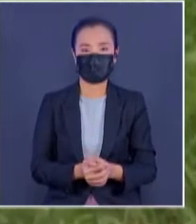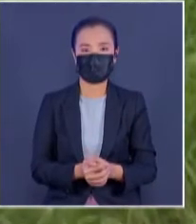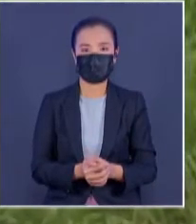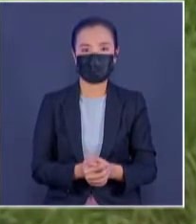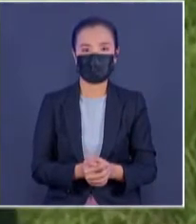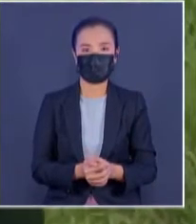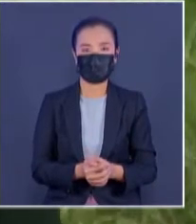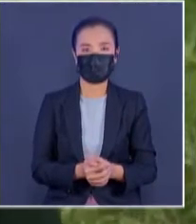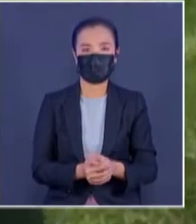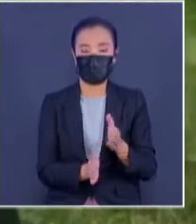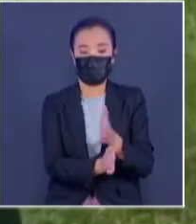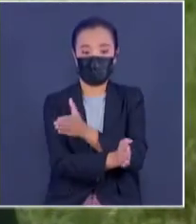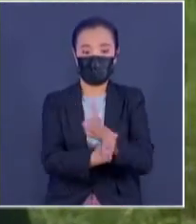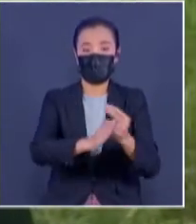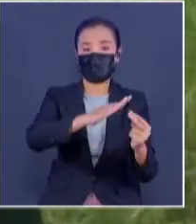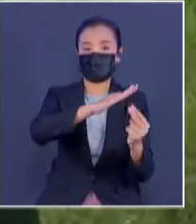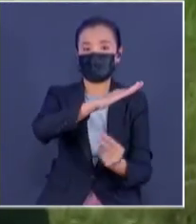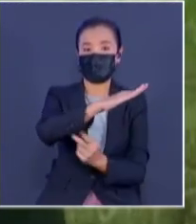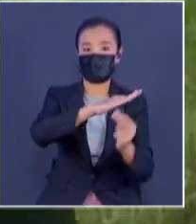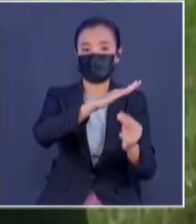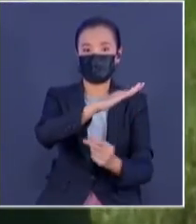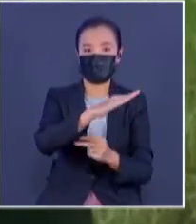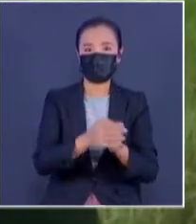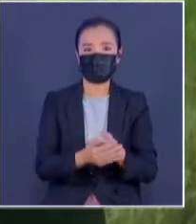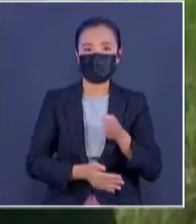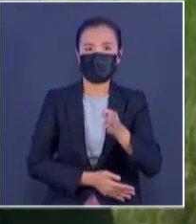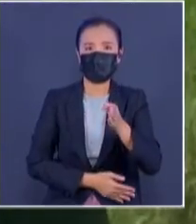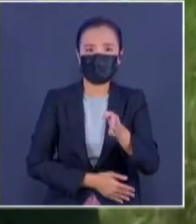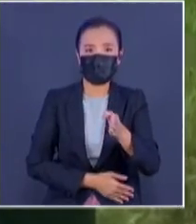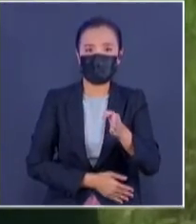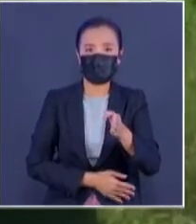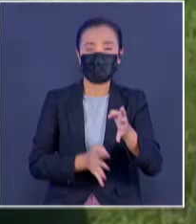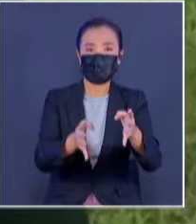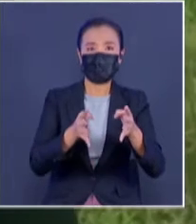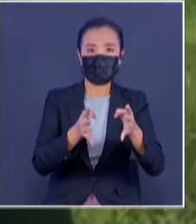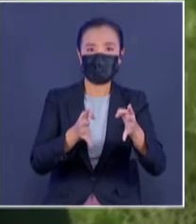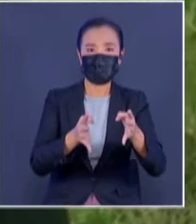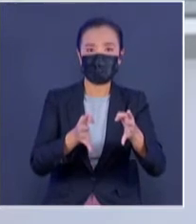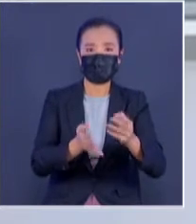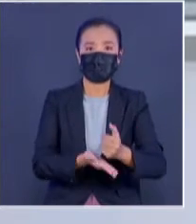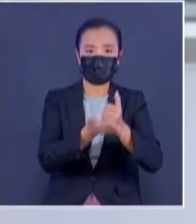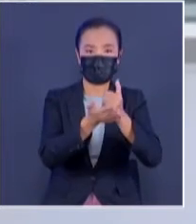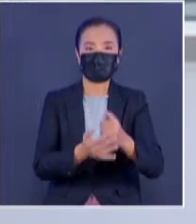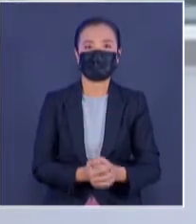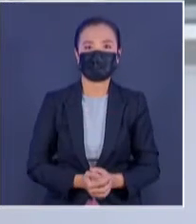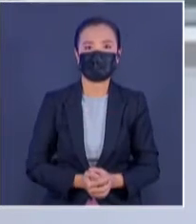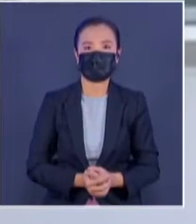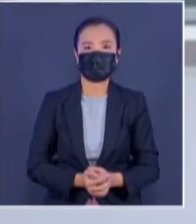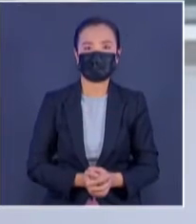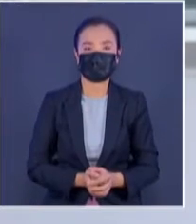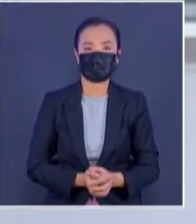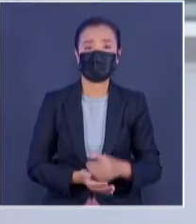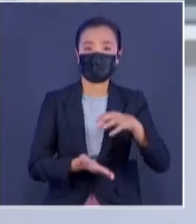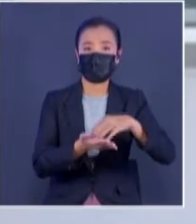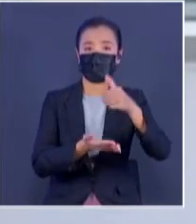สะพานสามพระพุทธเจ้าเนี่ยมันก็ไปไม่ได้มันไม่ไปเพราะว่า10ล้อเขาช่วยไว้เปิดทางให้ เนี่ยแหละครับ10ล้อโช